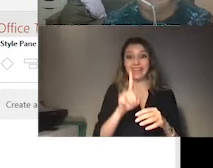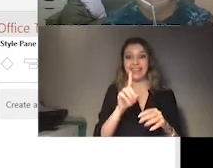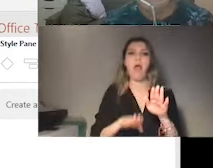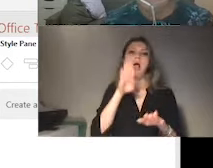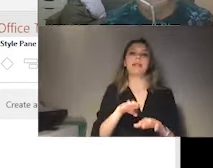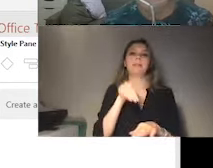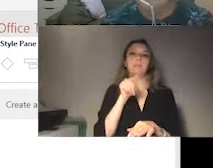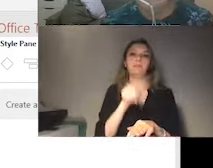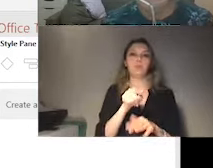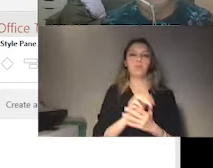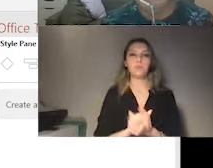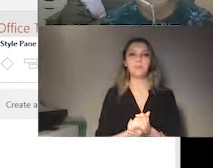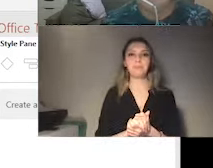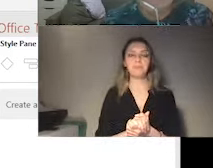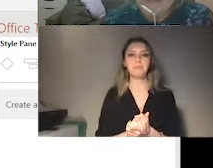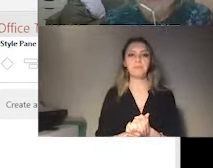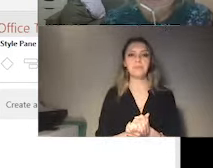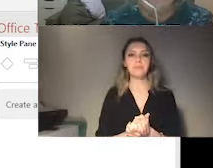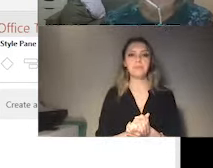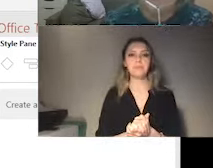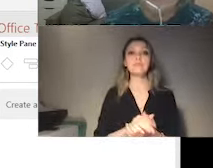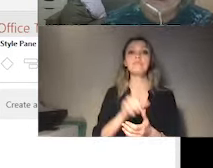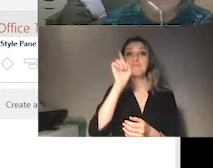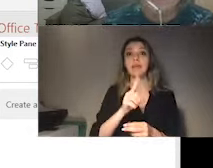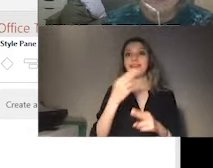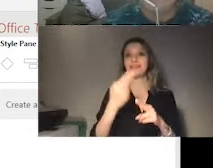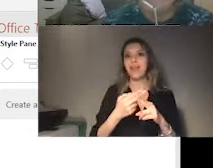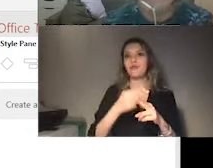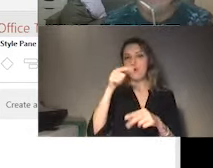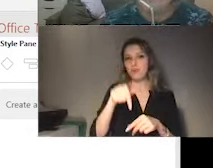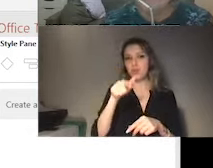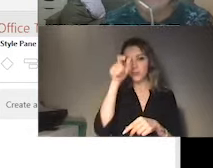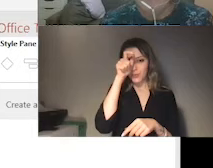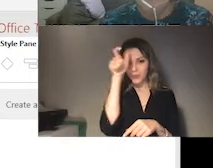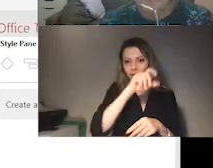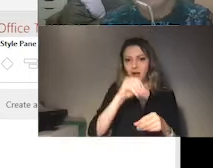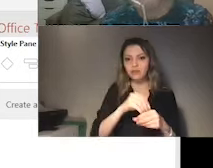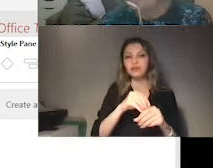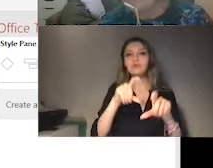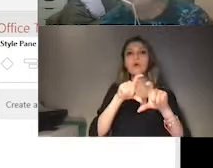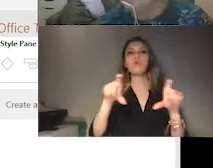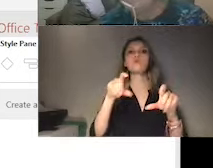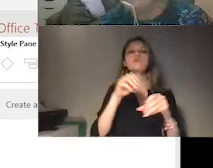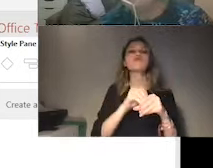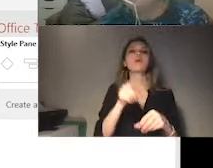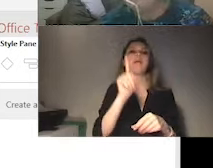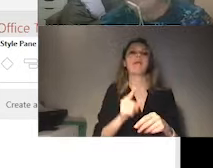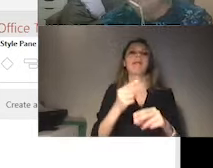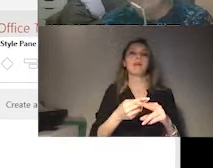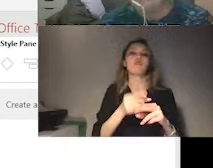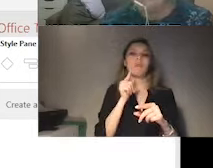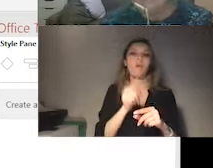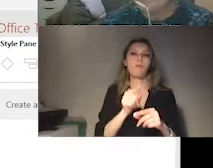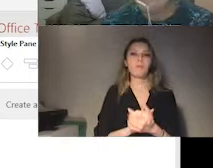aslında, ilk deneyimdi Türkiye'deki örgütler bakımından da. Türkiye'deki örgütler bakımından aslında